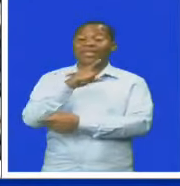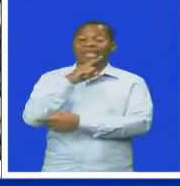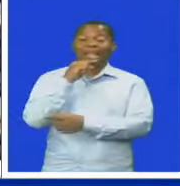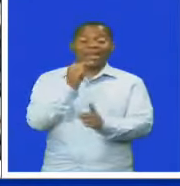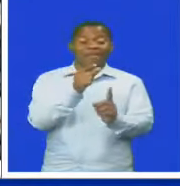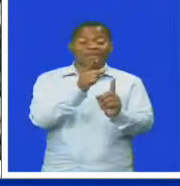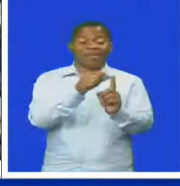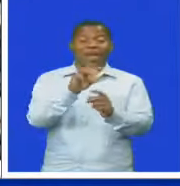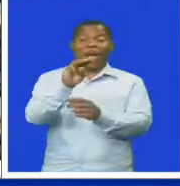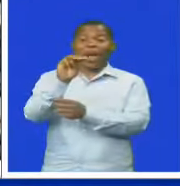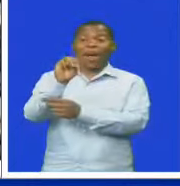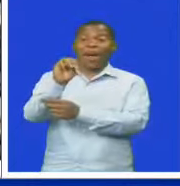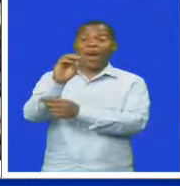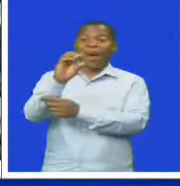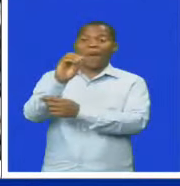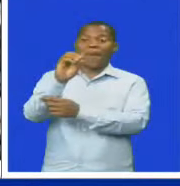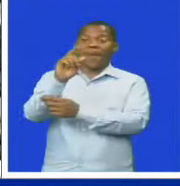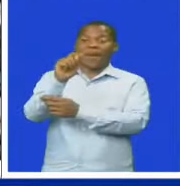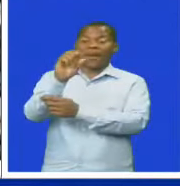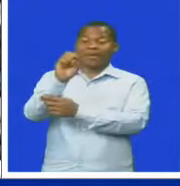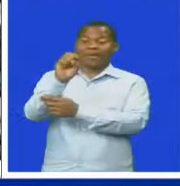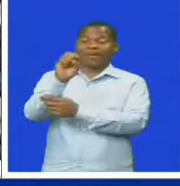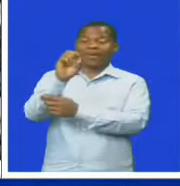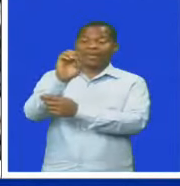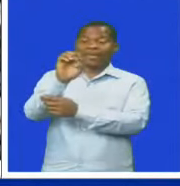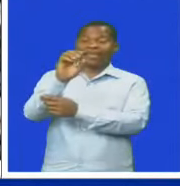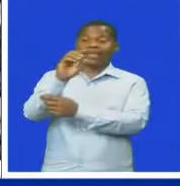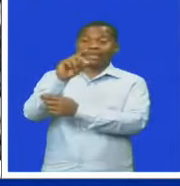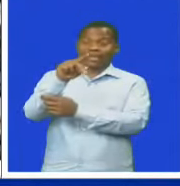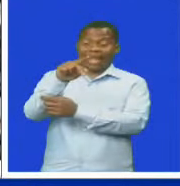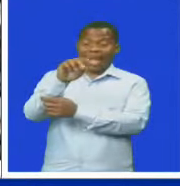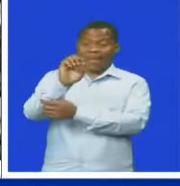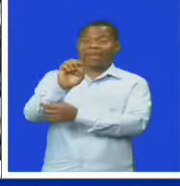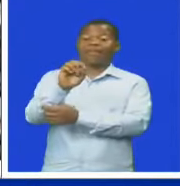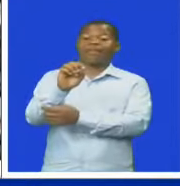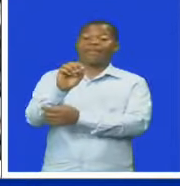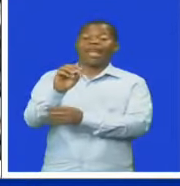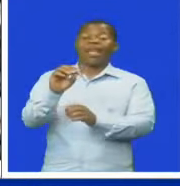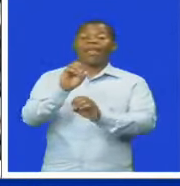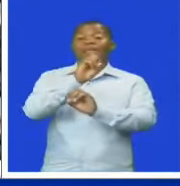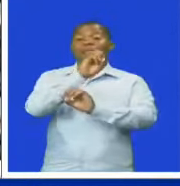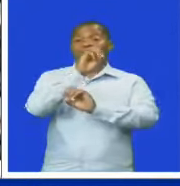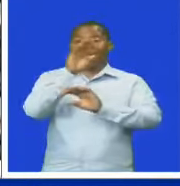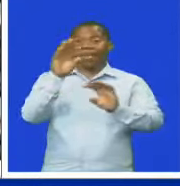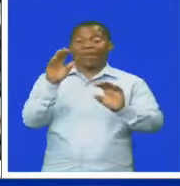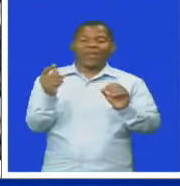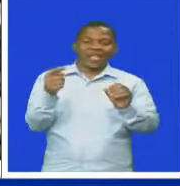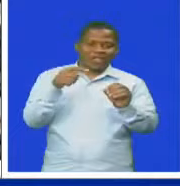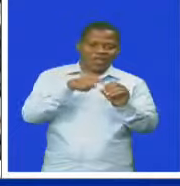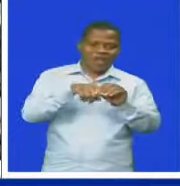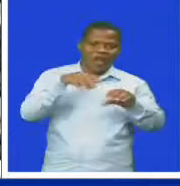lekuba ngumengameli wenhlangano leyengamele ukudlalisa umdlalo webhola eAfrika iCAF.